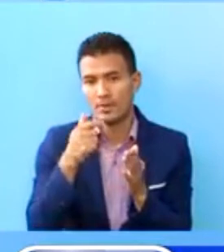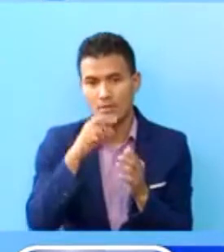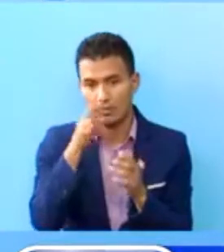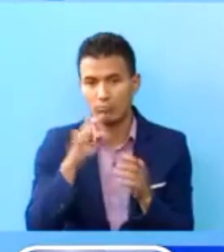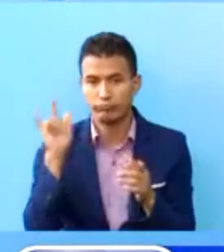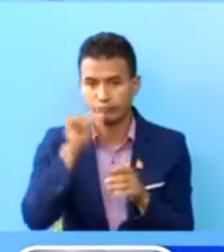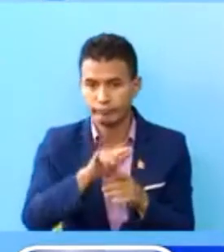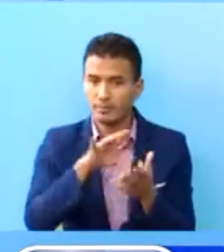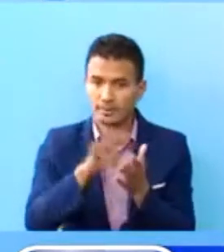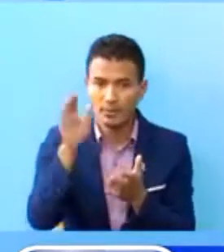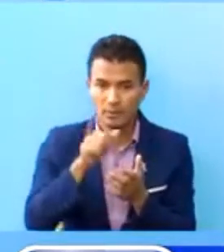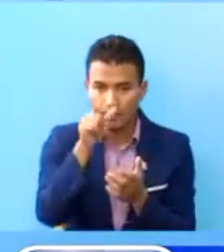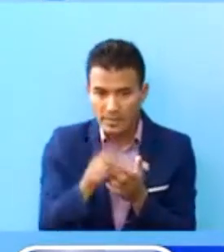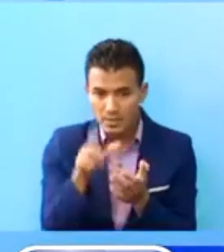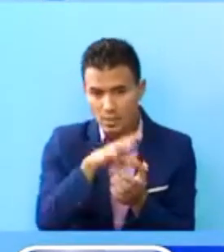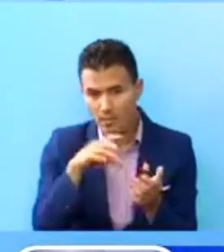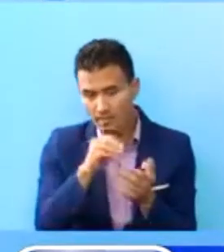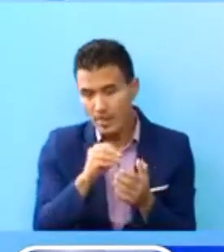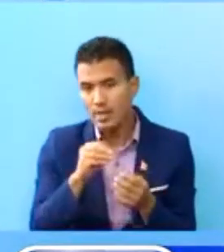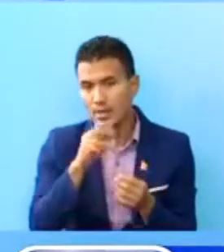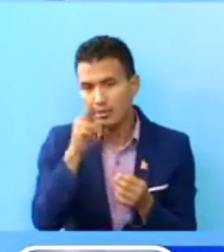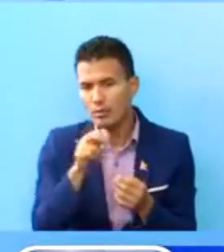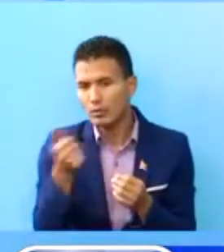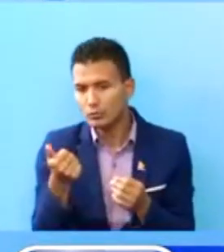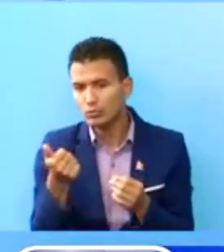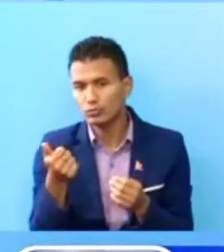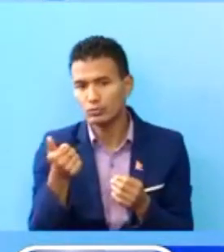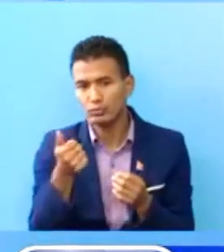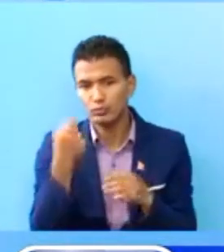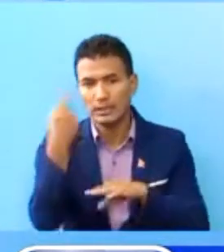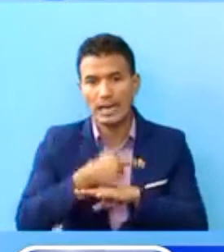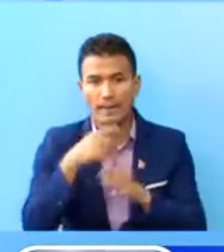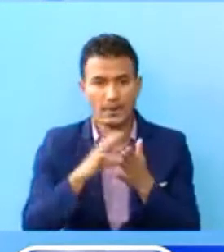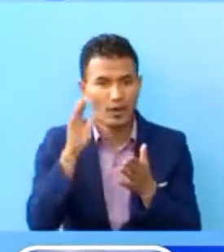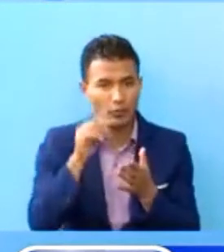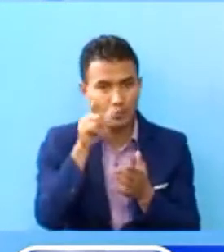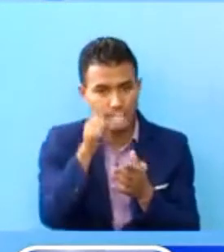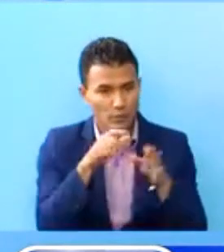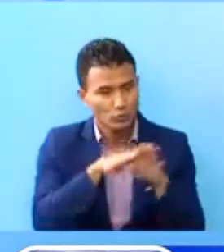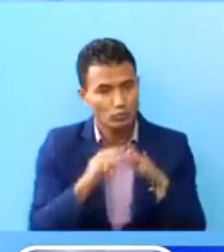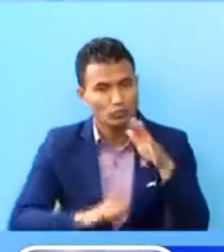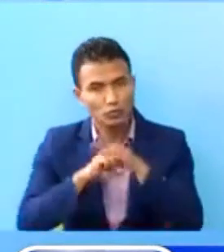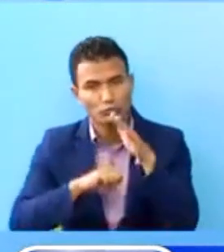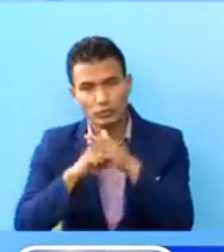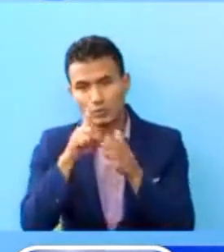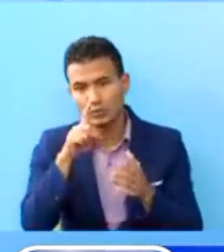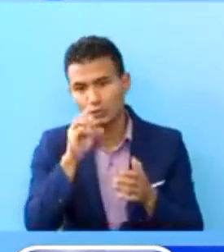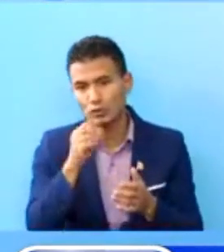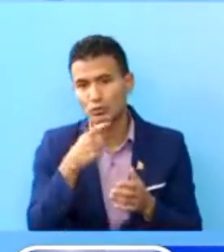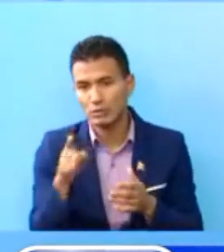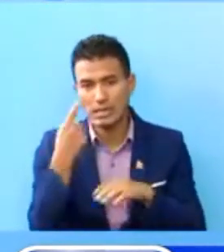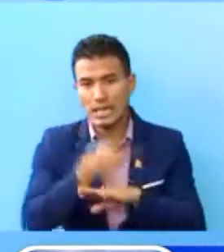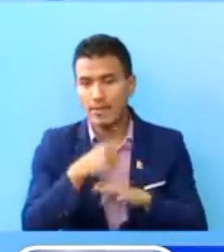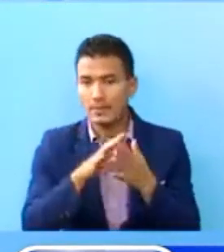आउने व्यक्तिहरू त्यहाँ सबैलाई र अरू नाकाबाट आउने व्यक्तिहरू पनि, मुख्य नाकाहरू